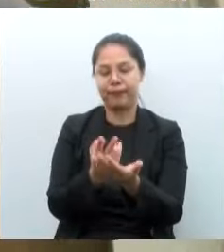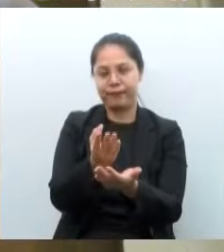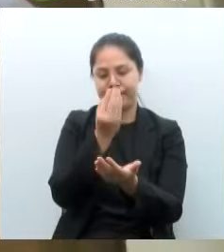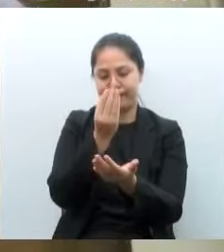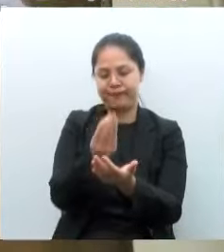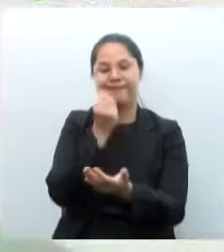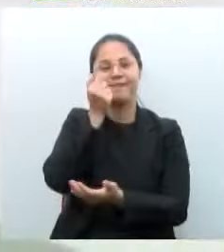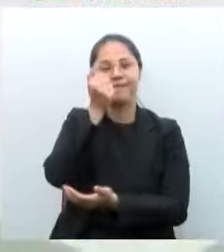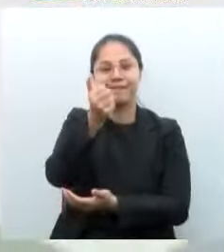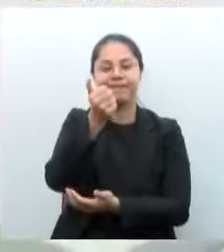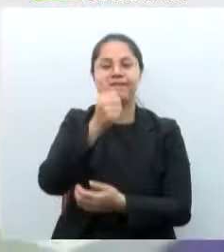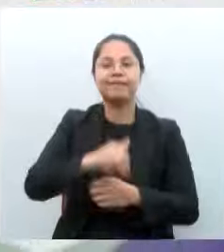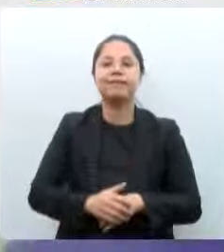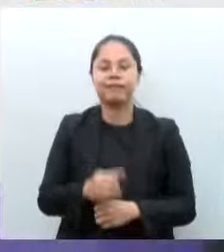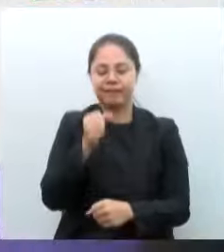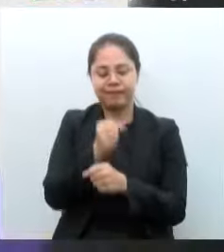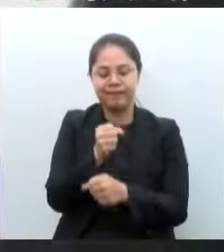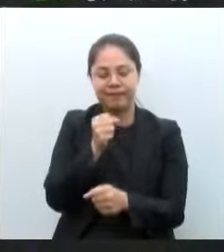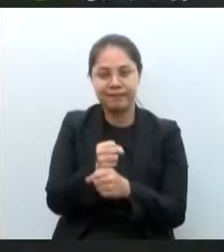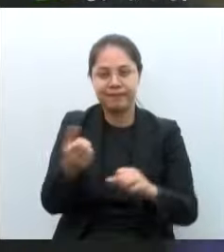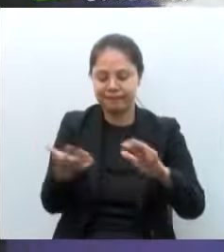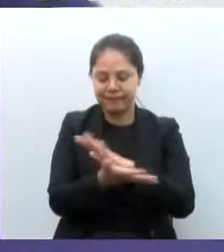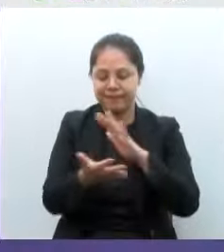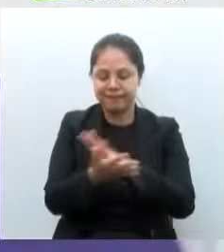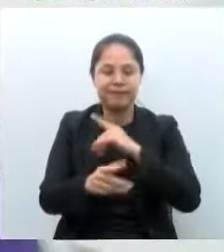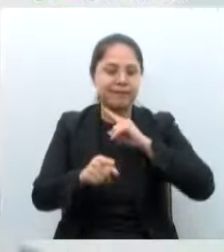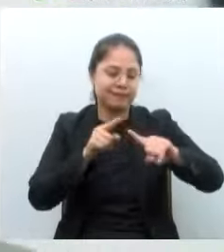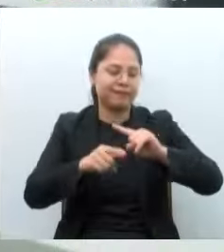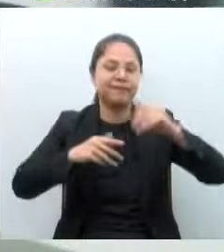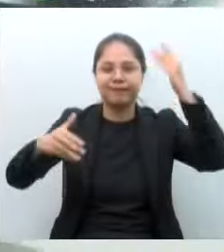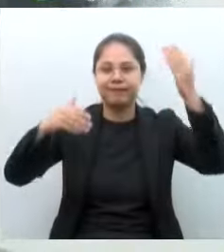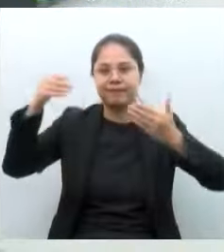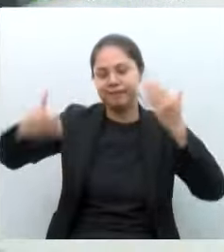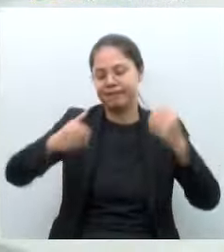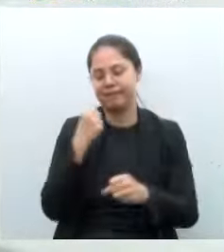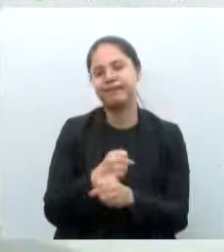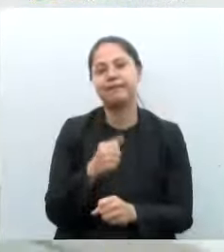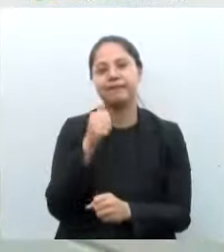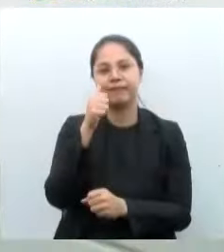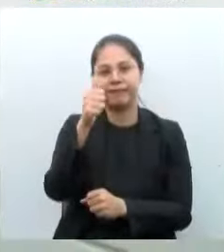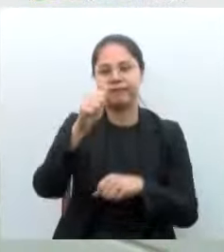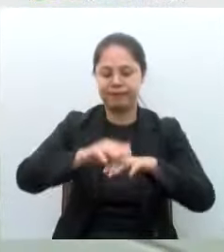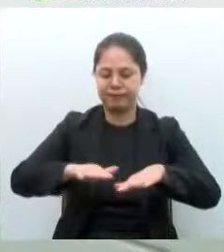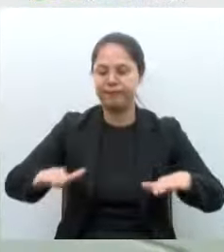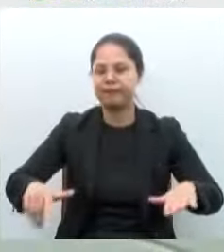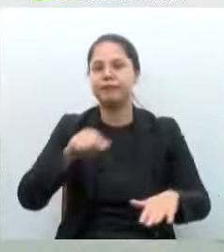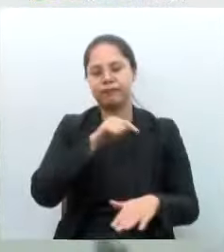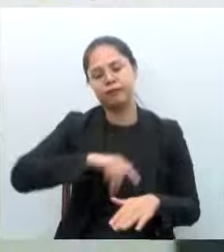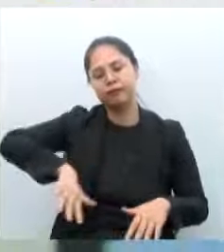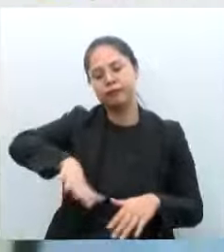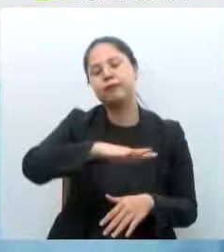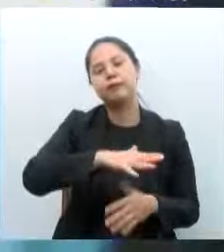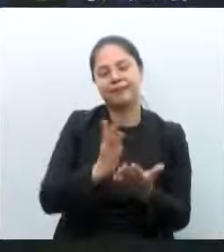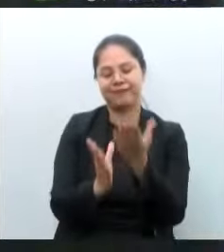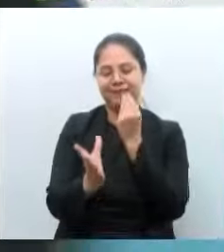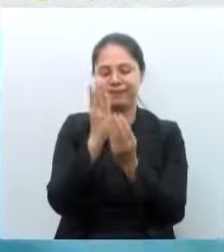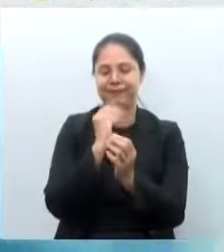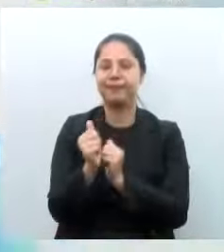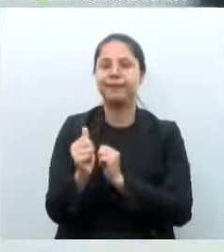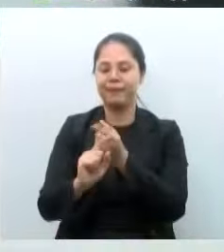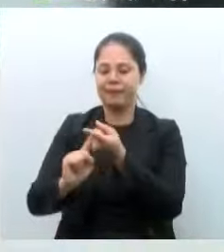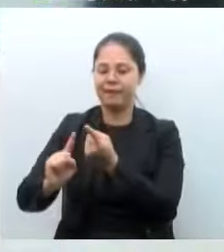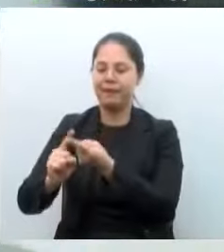จากที่บ้านสามารถที่จะทำใบงานใบกิจกรรมรวมทั้งแบบทดสอบ ทำให้นักเรียนกลุ่มนี้สามารถที่จะเรียนตามทันเพื่อ